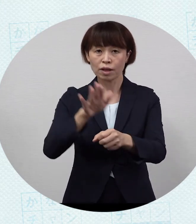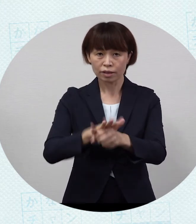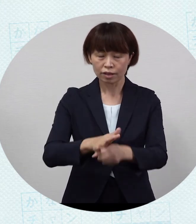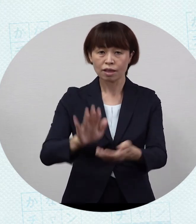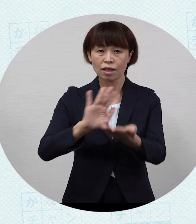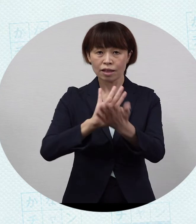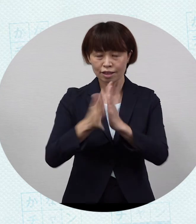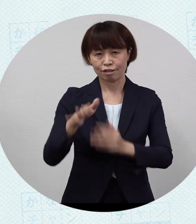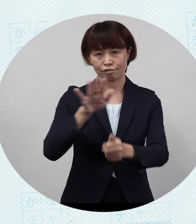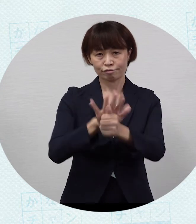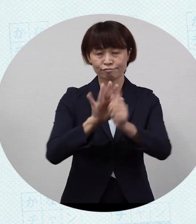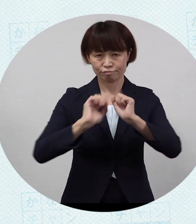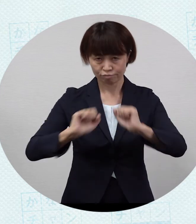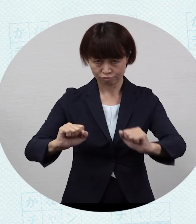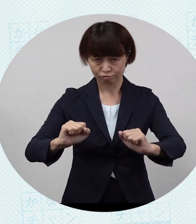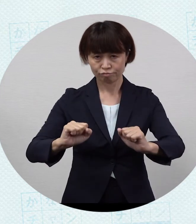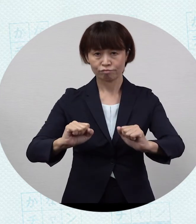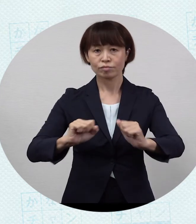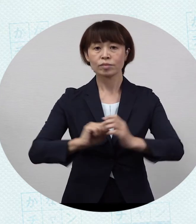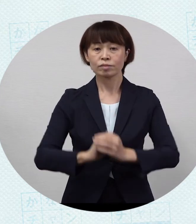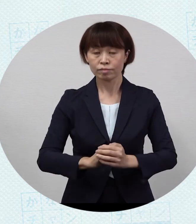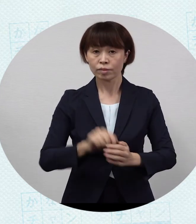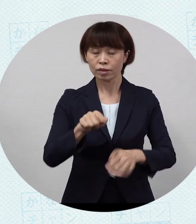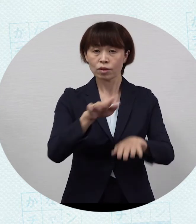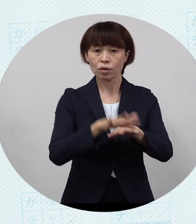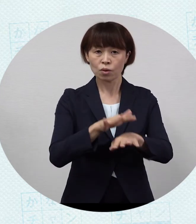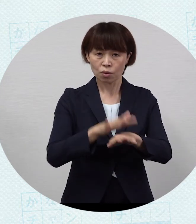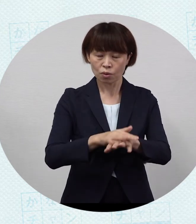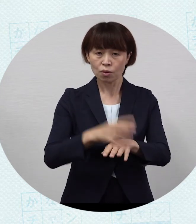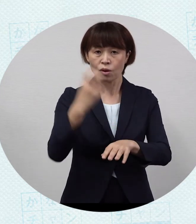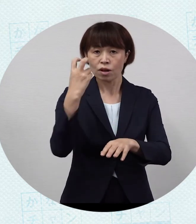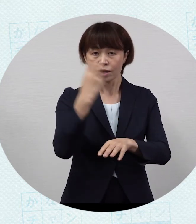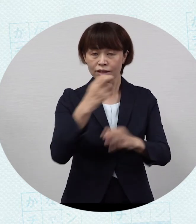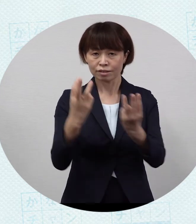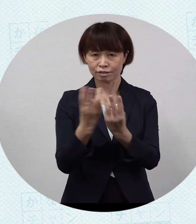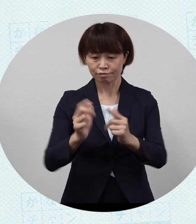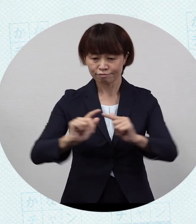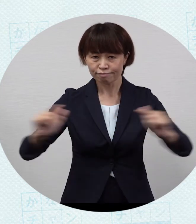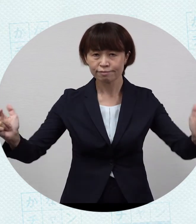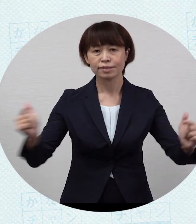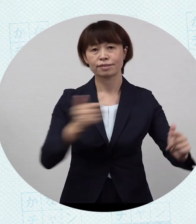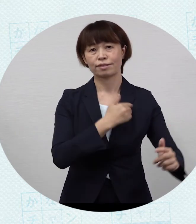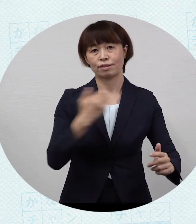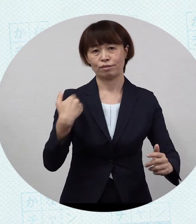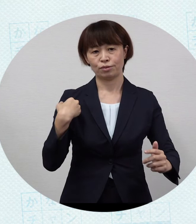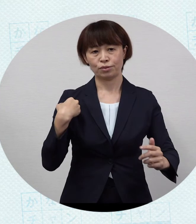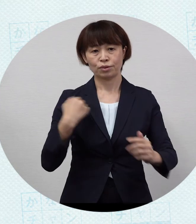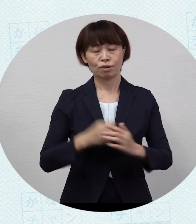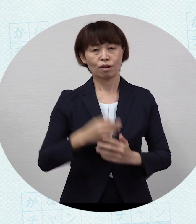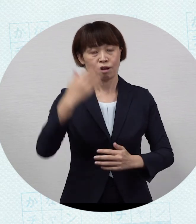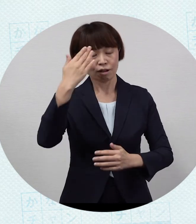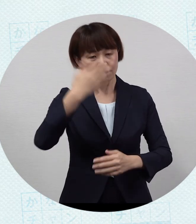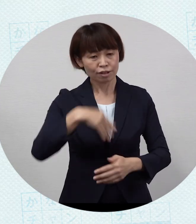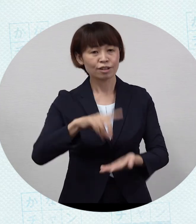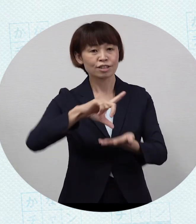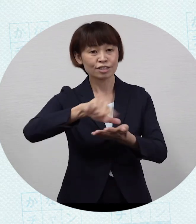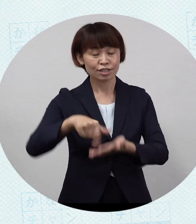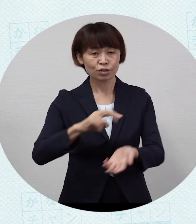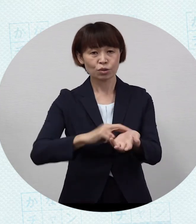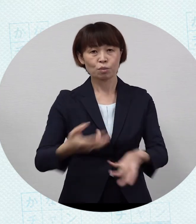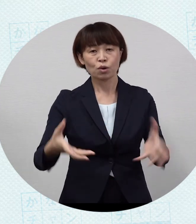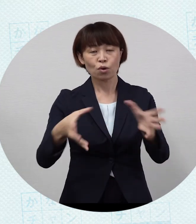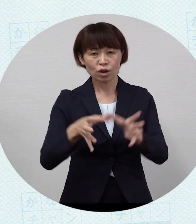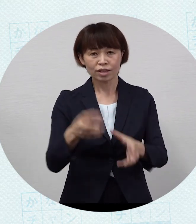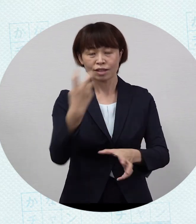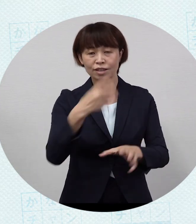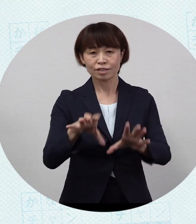こういうことなんですね、こういうことによっても検査体制は一気に拡充するといったことであります。 そうすると身近な病院でも検査が受けられるよう